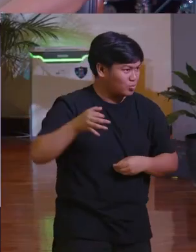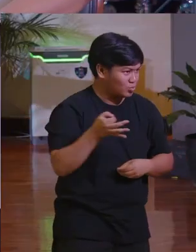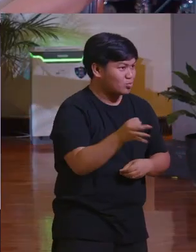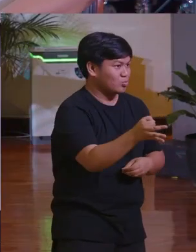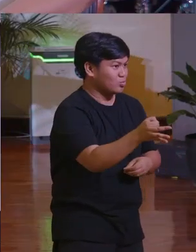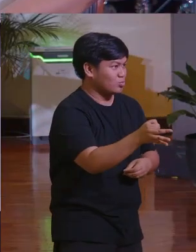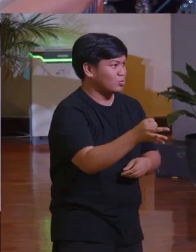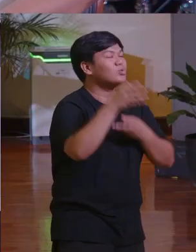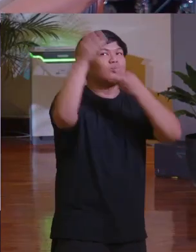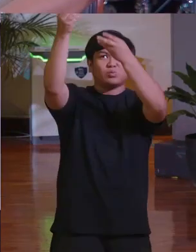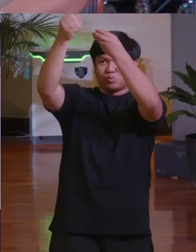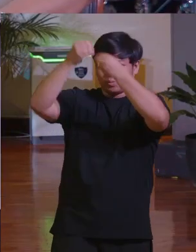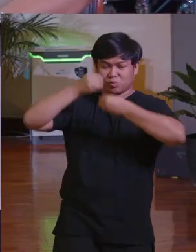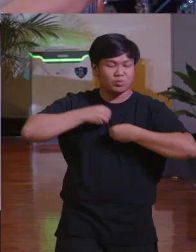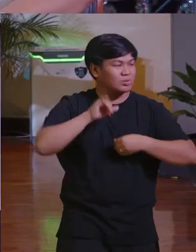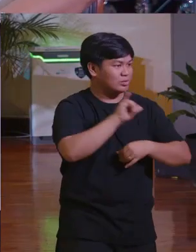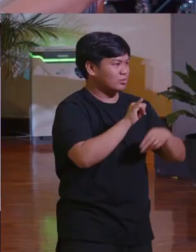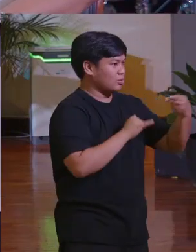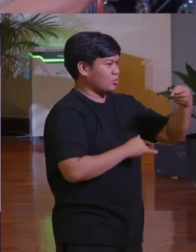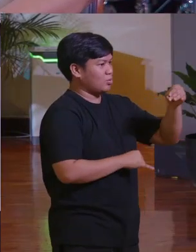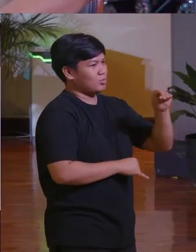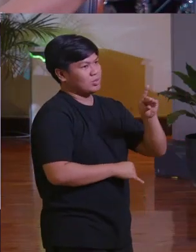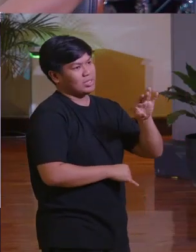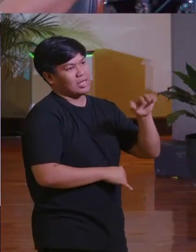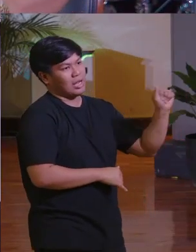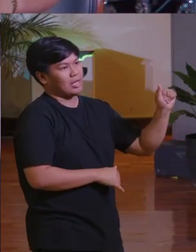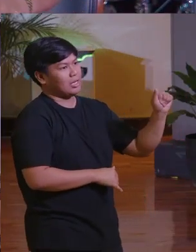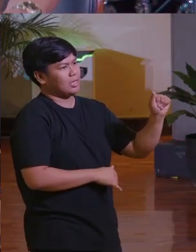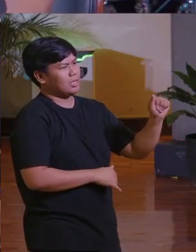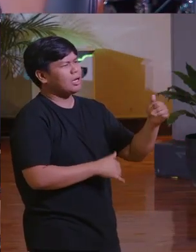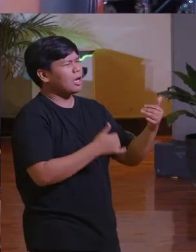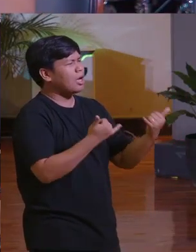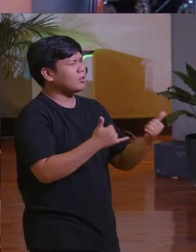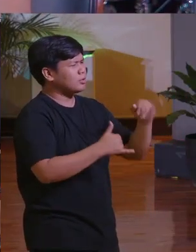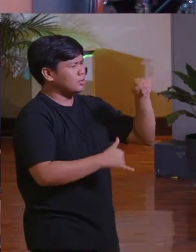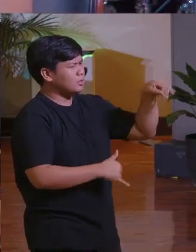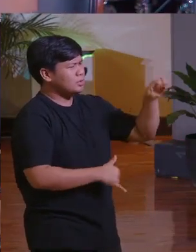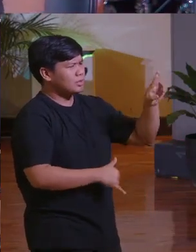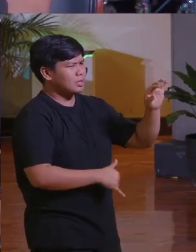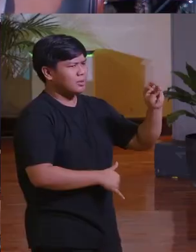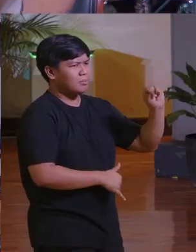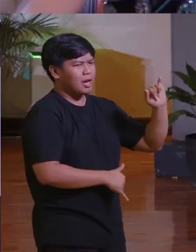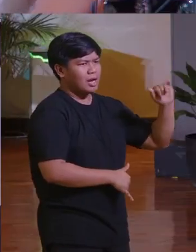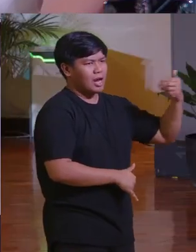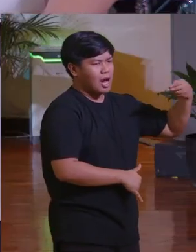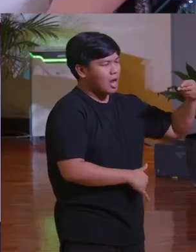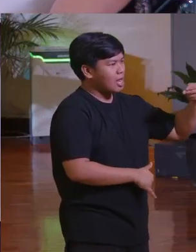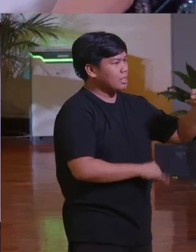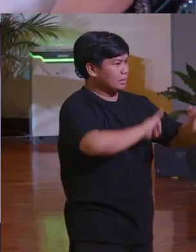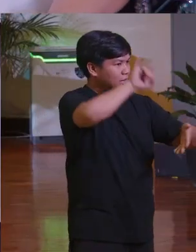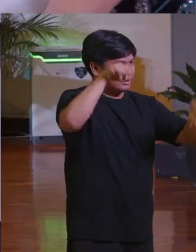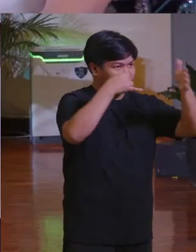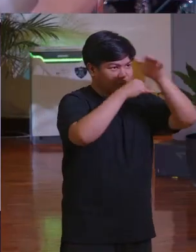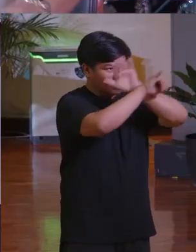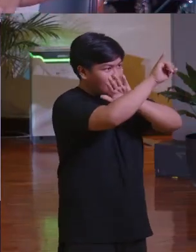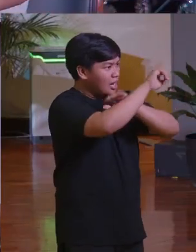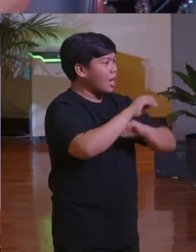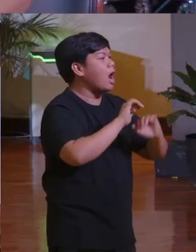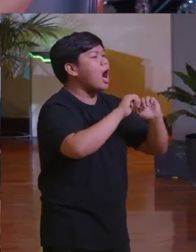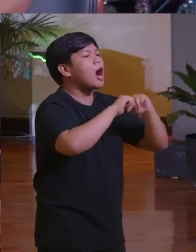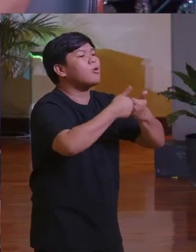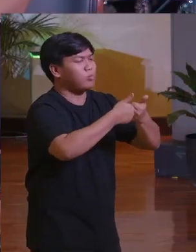Hosea. Si Jeremiah, chapter 1, verse 4. Now the word of the